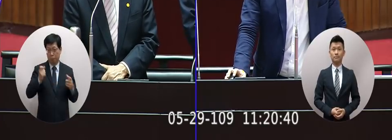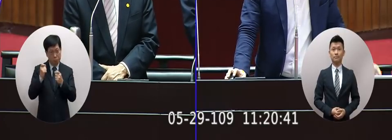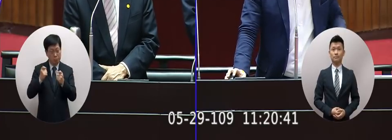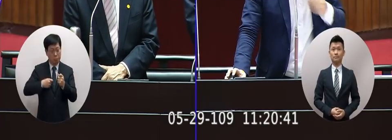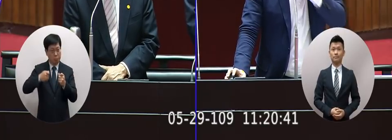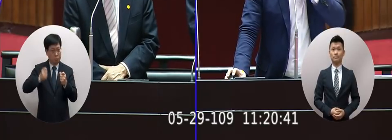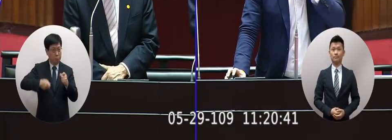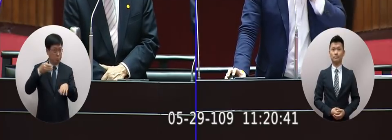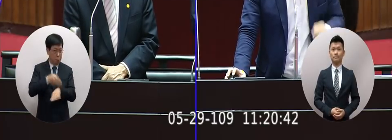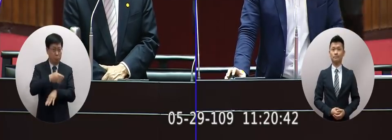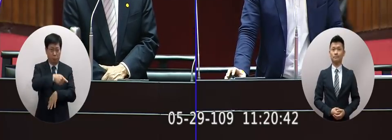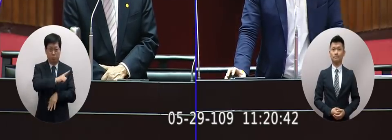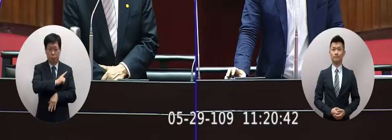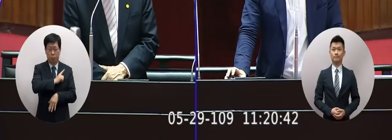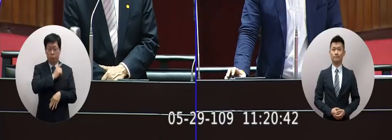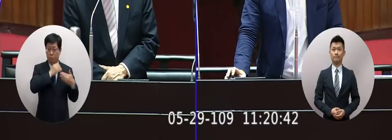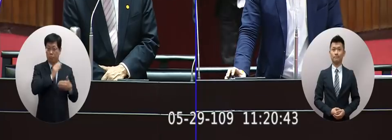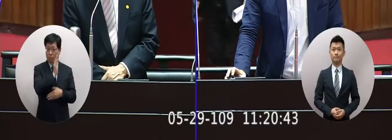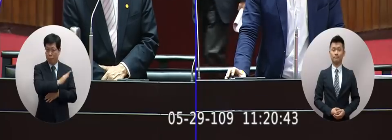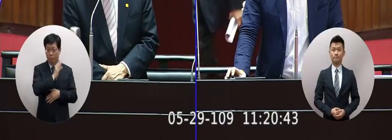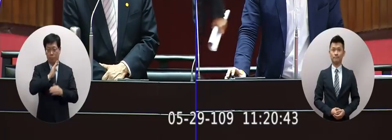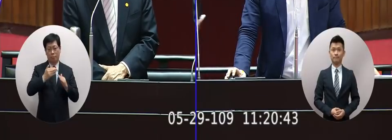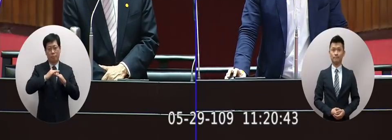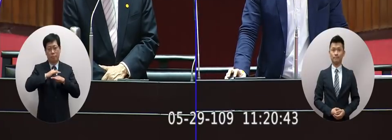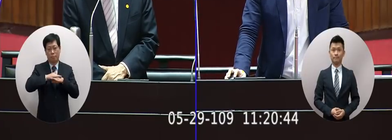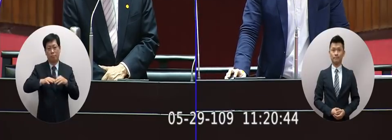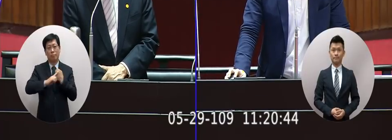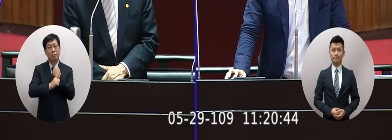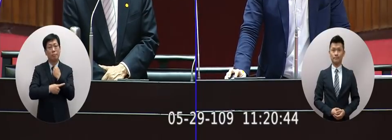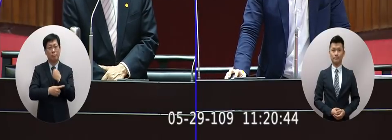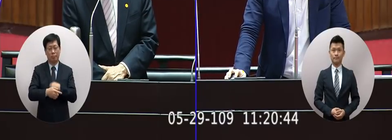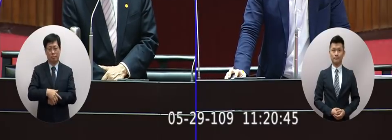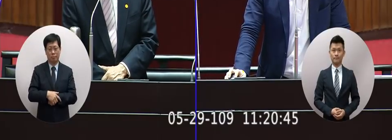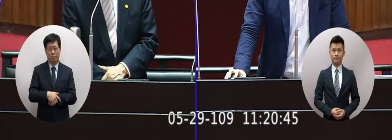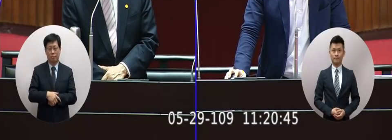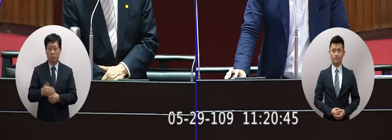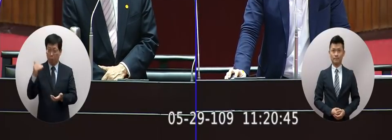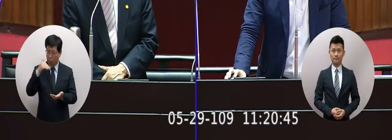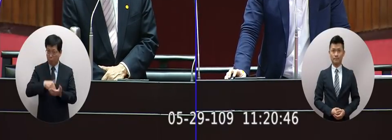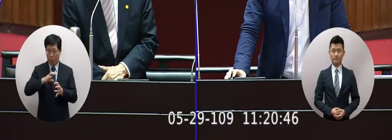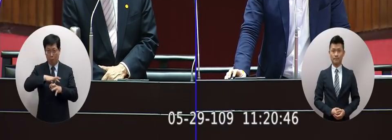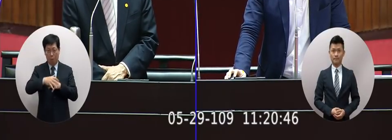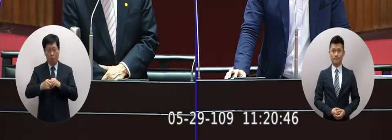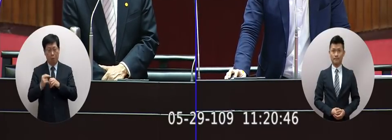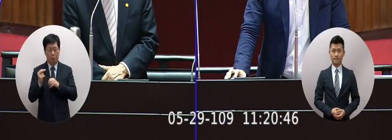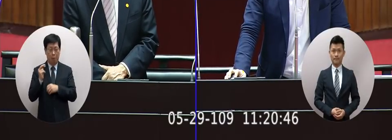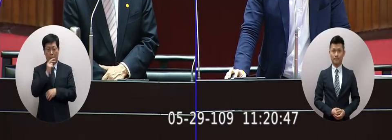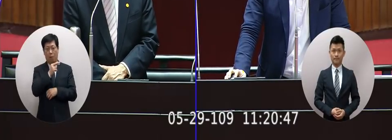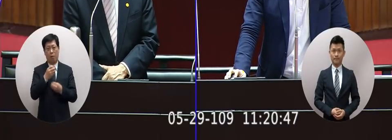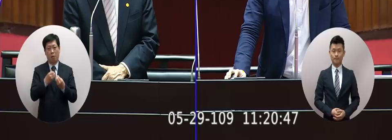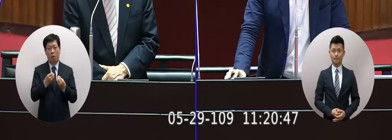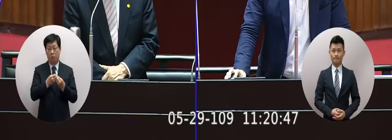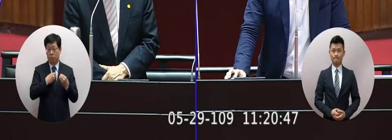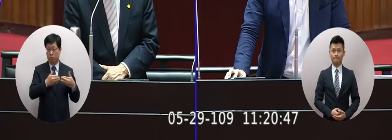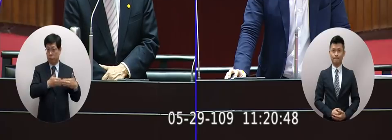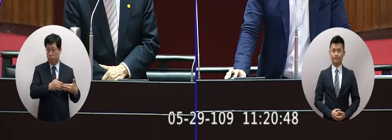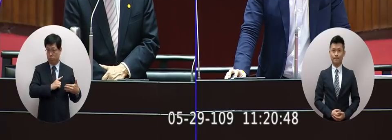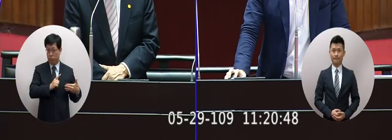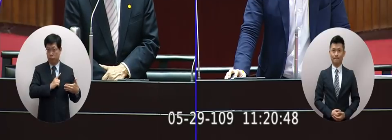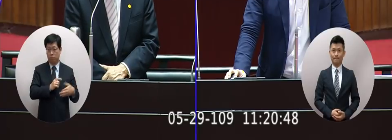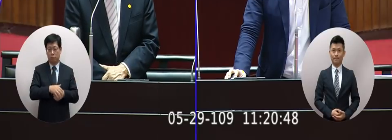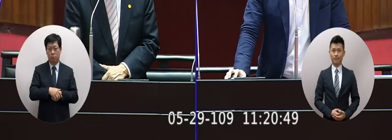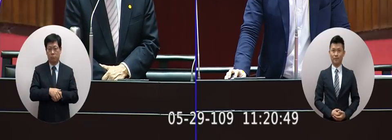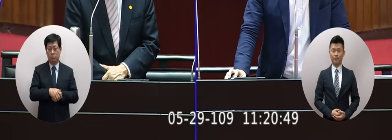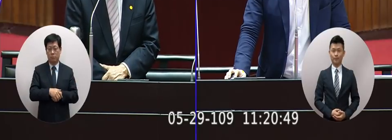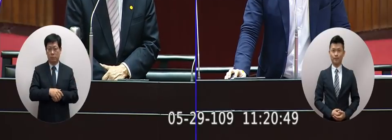以中国版的即个国安法，啊，结果和全世界看到讲，中国违背